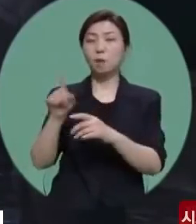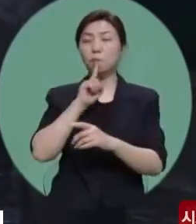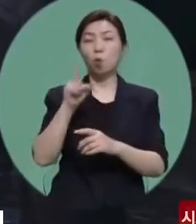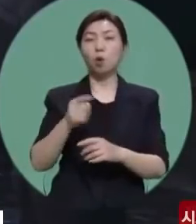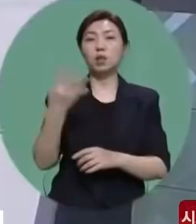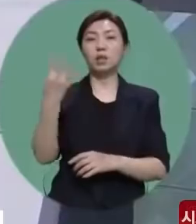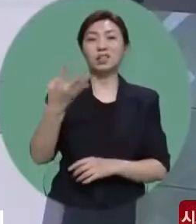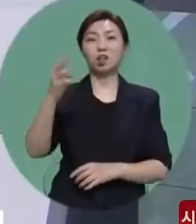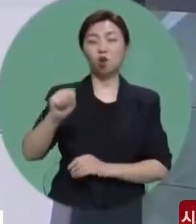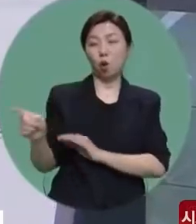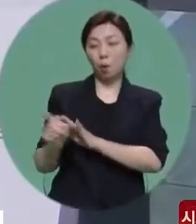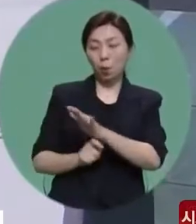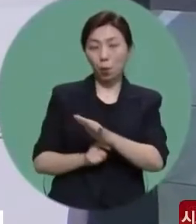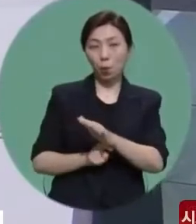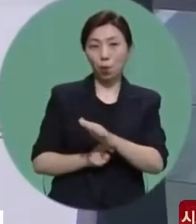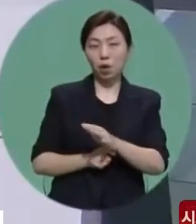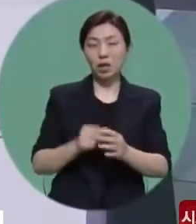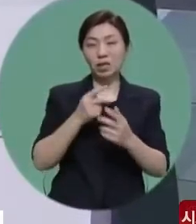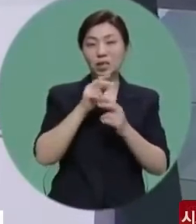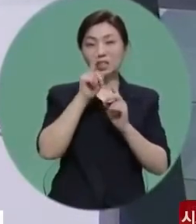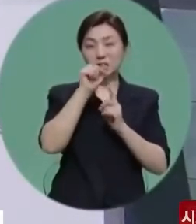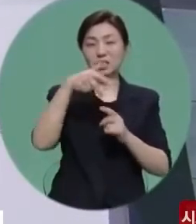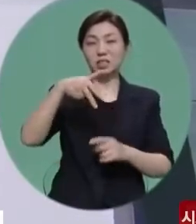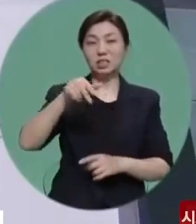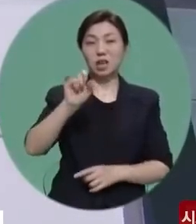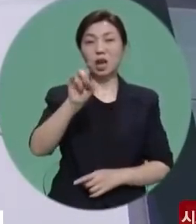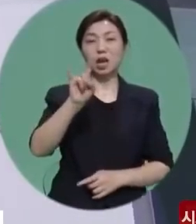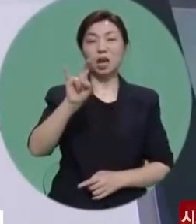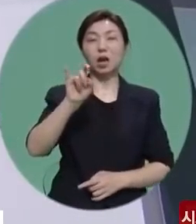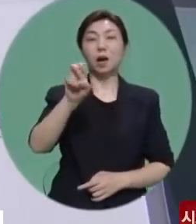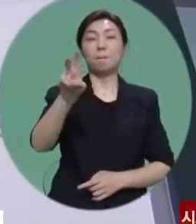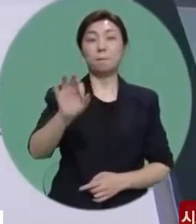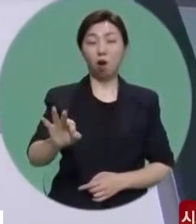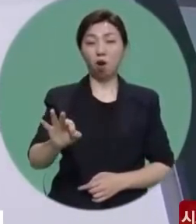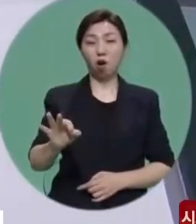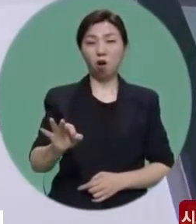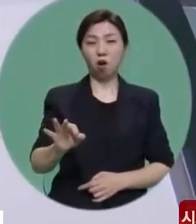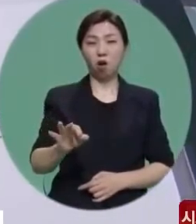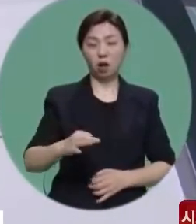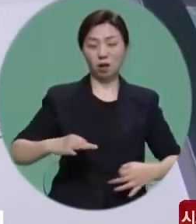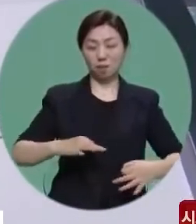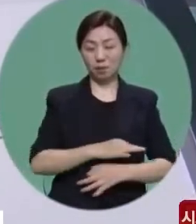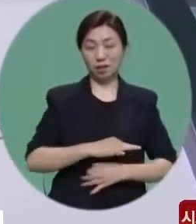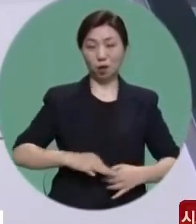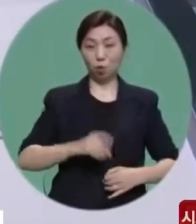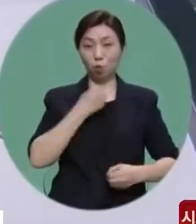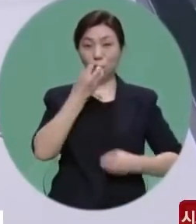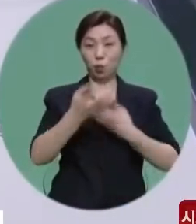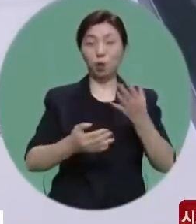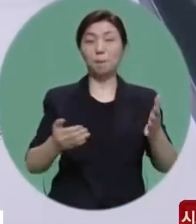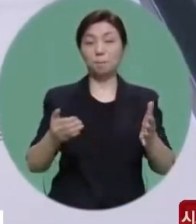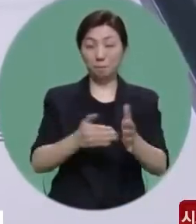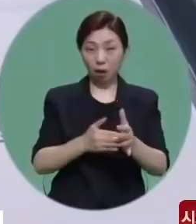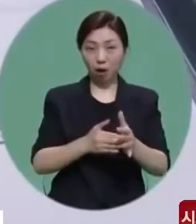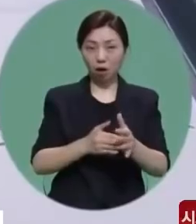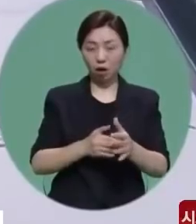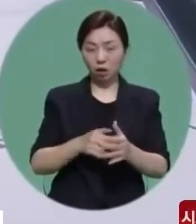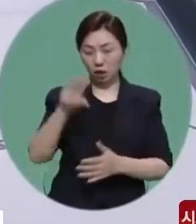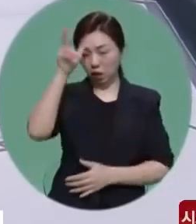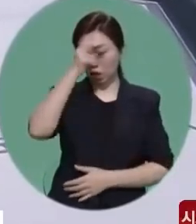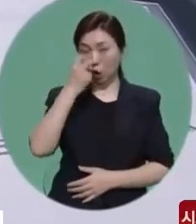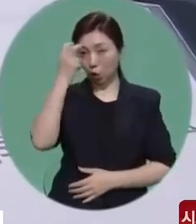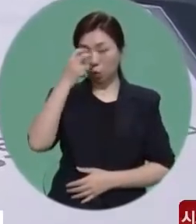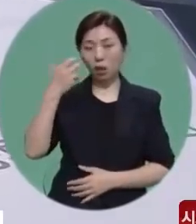했다고 나 무기 검찰에서 진술한 게 또 확인이 됐습니다 또 나 무기